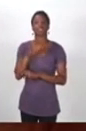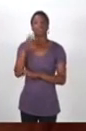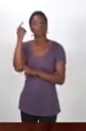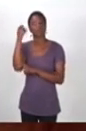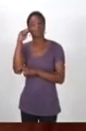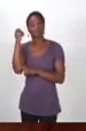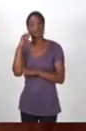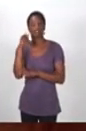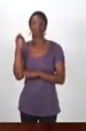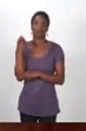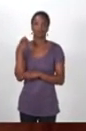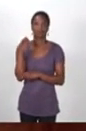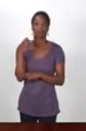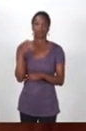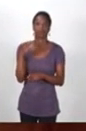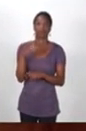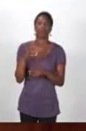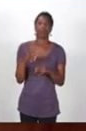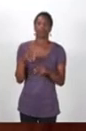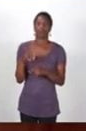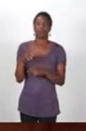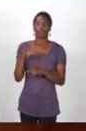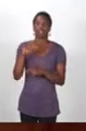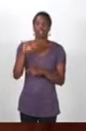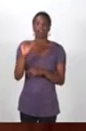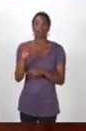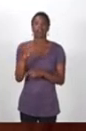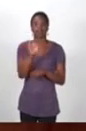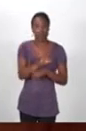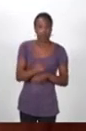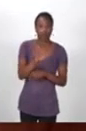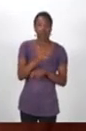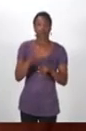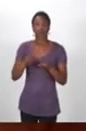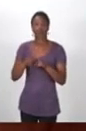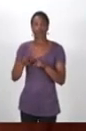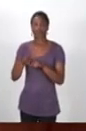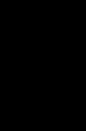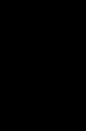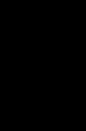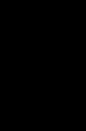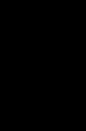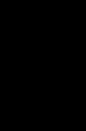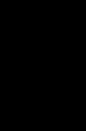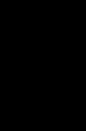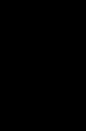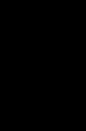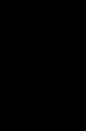Organic Europe, et de Philippe Lassalle Saint-Jean, président d'Interbio Nouvelle-Aquitaine.